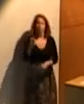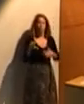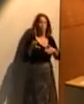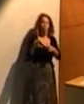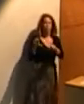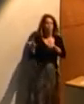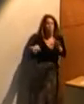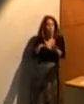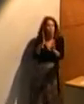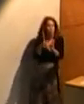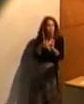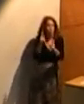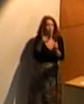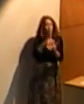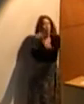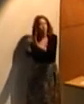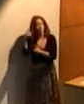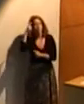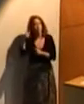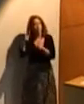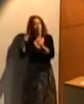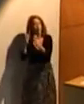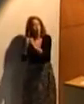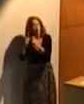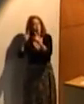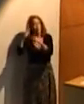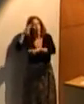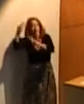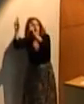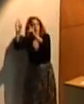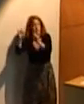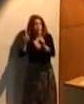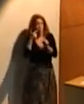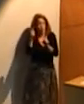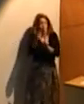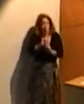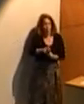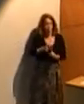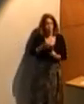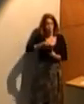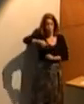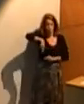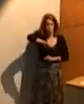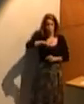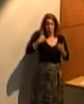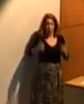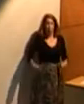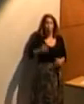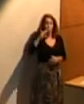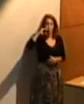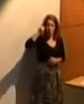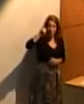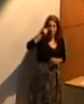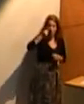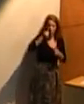dans ce côté électronique et puis ce que tes rêves moi je vous prends le transhumanisme sur le rapport qu'on peut avoir nous en tant qu un truc en tant qu'êtres humains